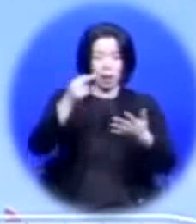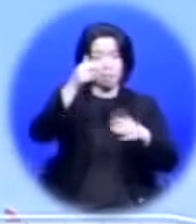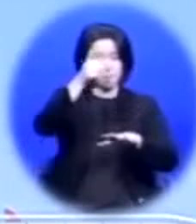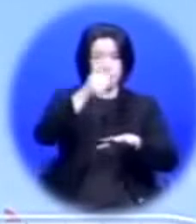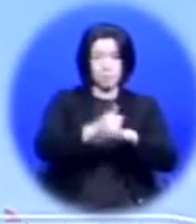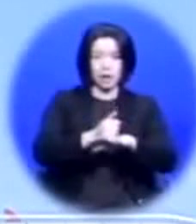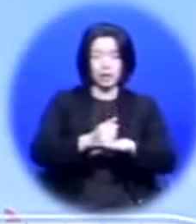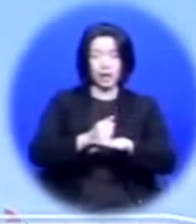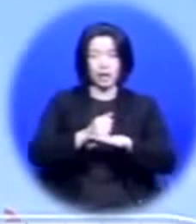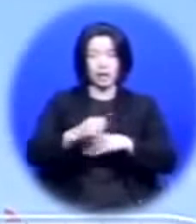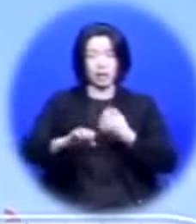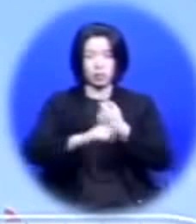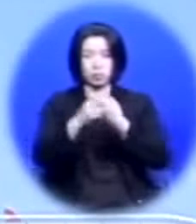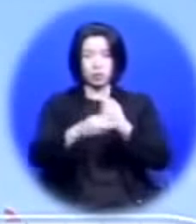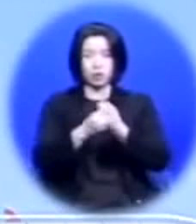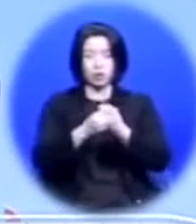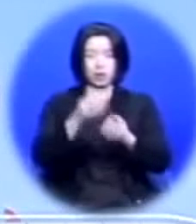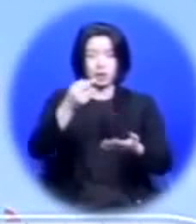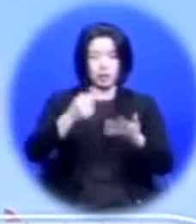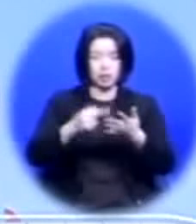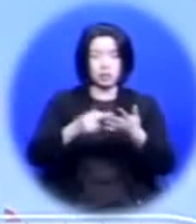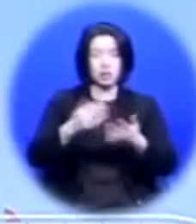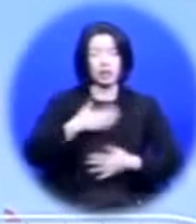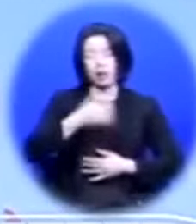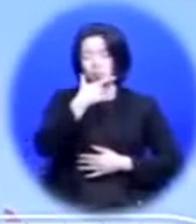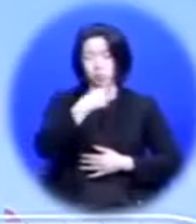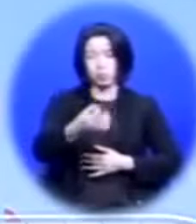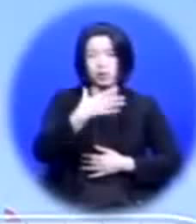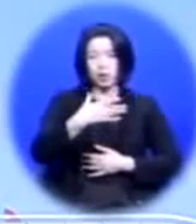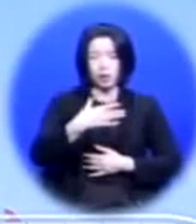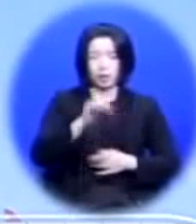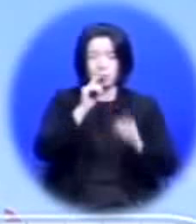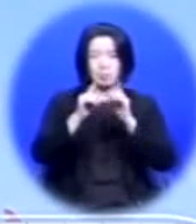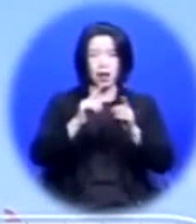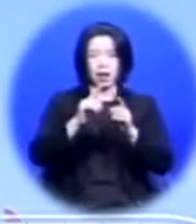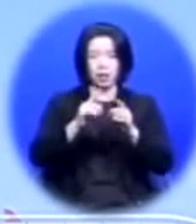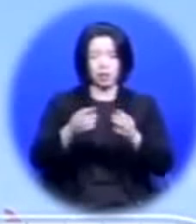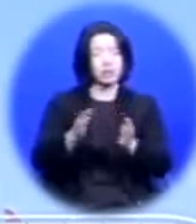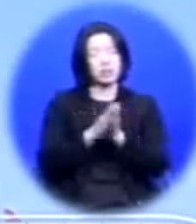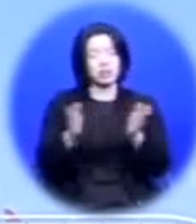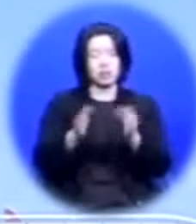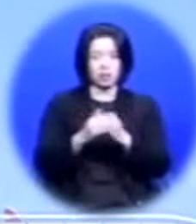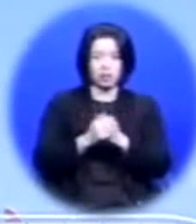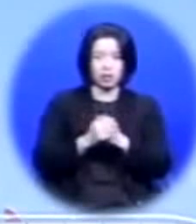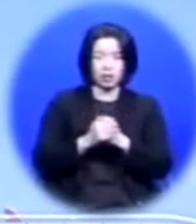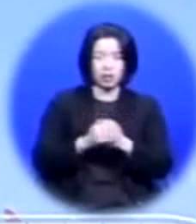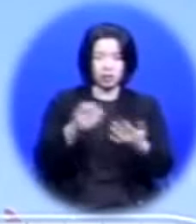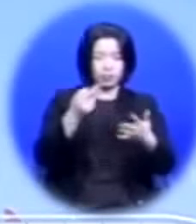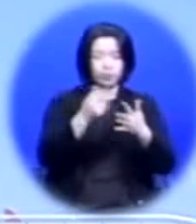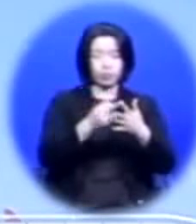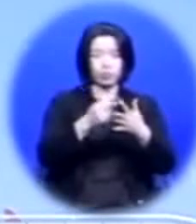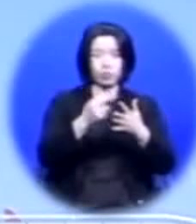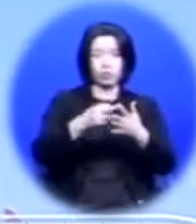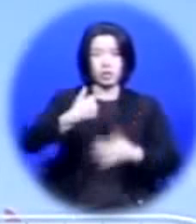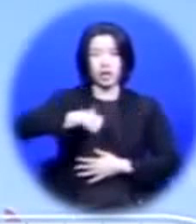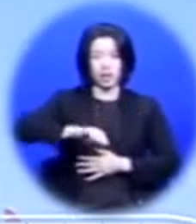초등학생 셋째 아들은 나는 불행하다는 말을 꺼내기 시작했습니다 둘째였던이